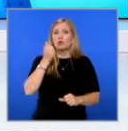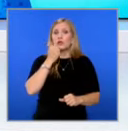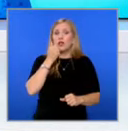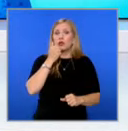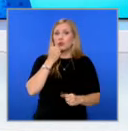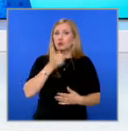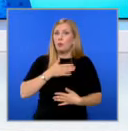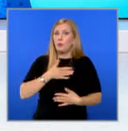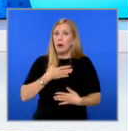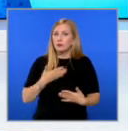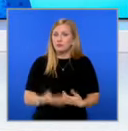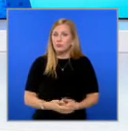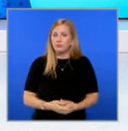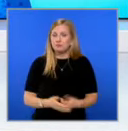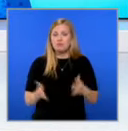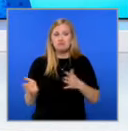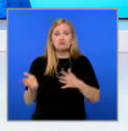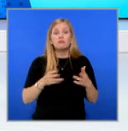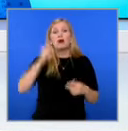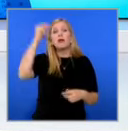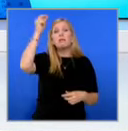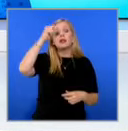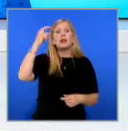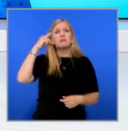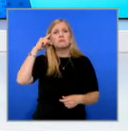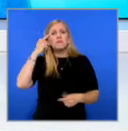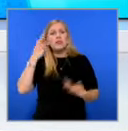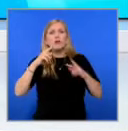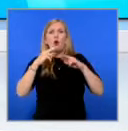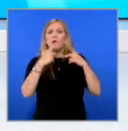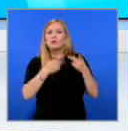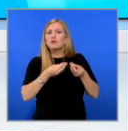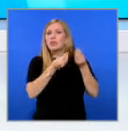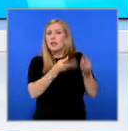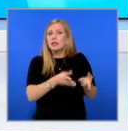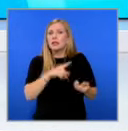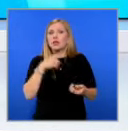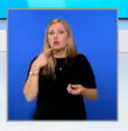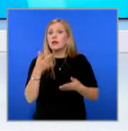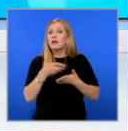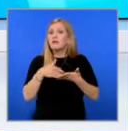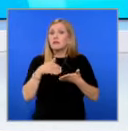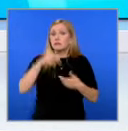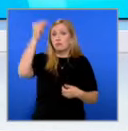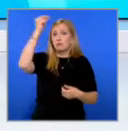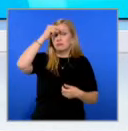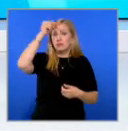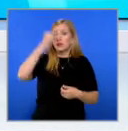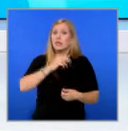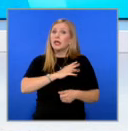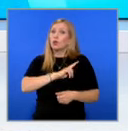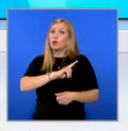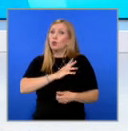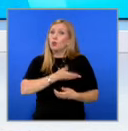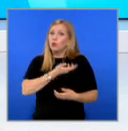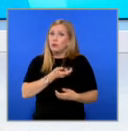стопанство българия обмисля какъв отговор да даде на действията на русия в част от българската изключителна икономическа